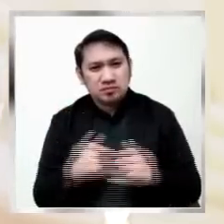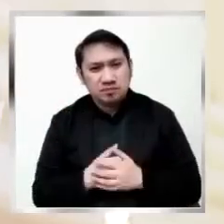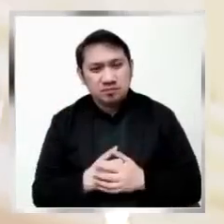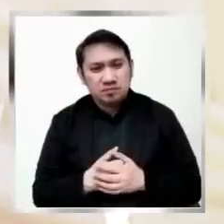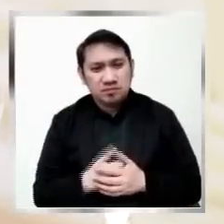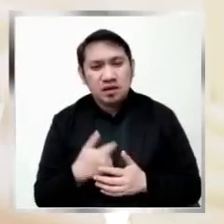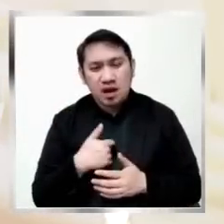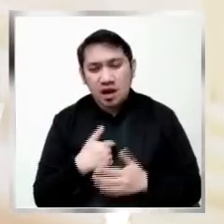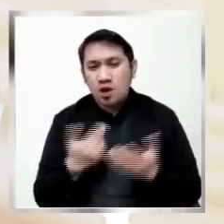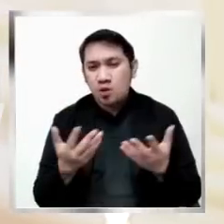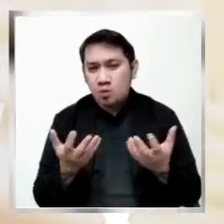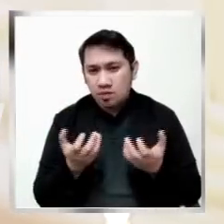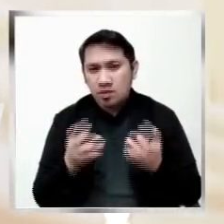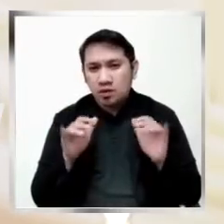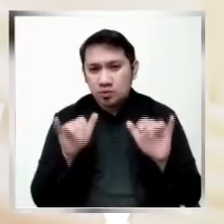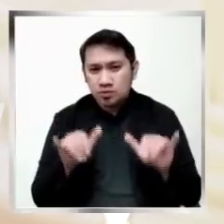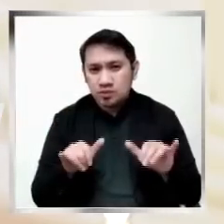stay.